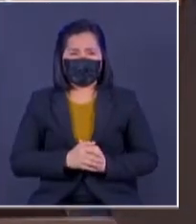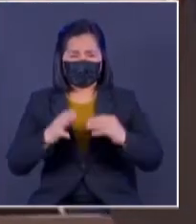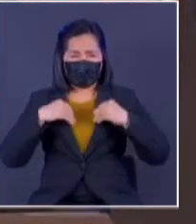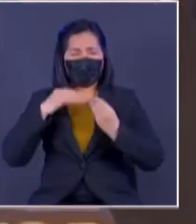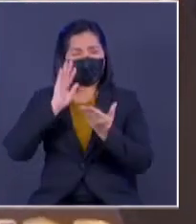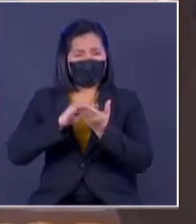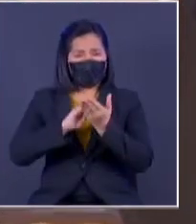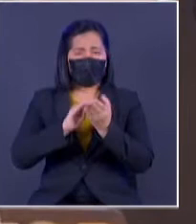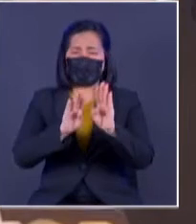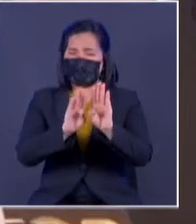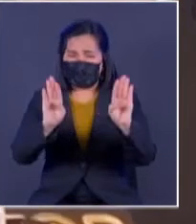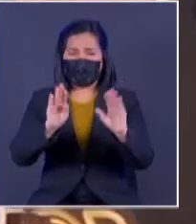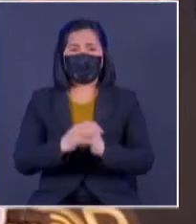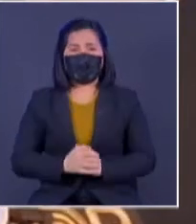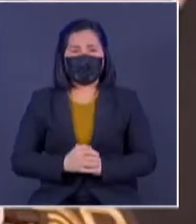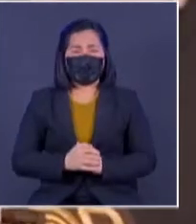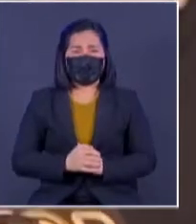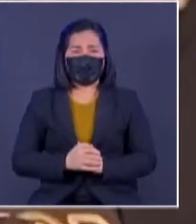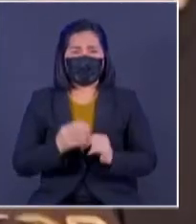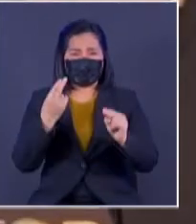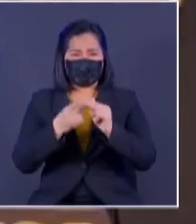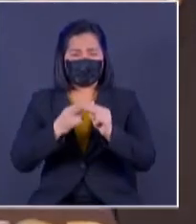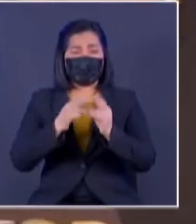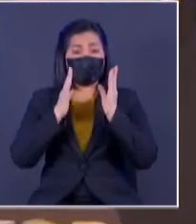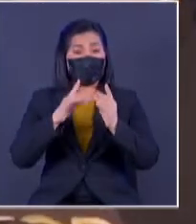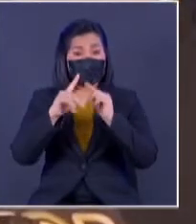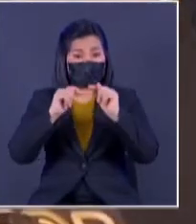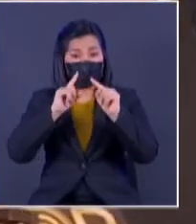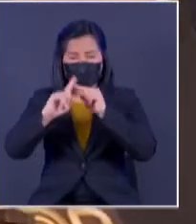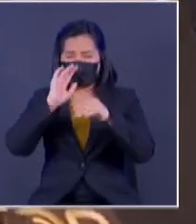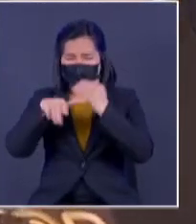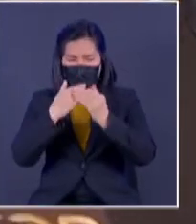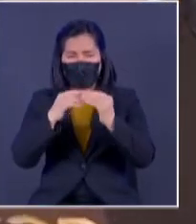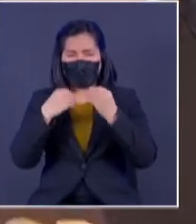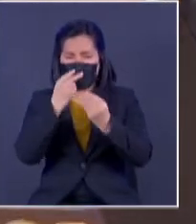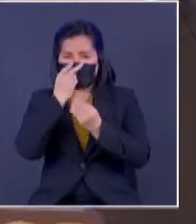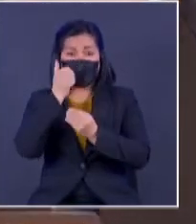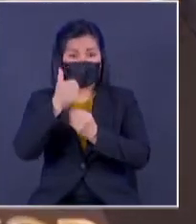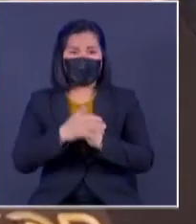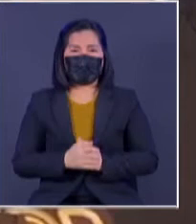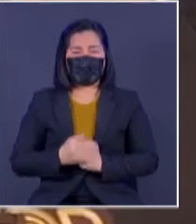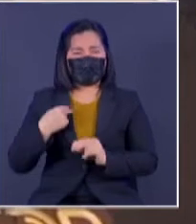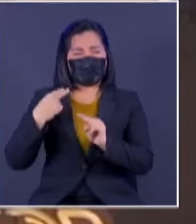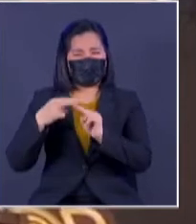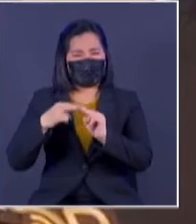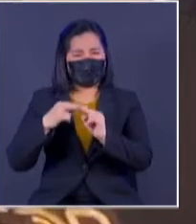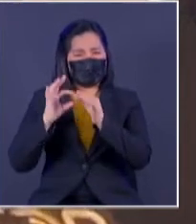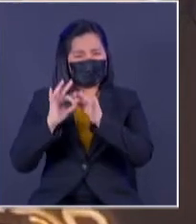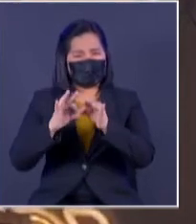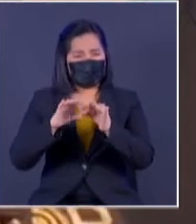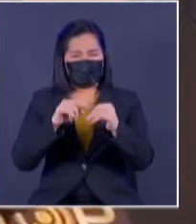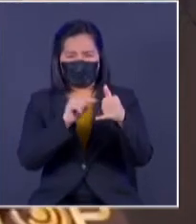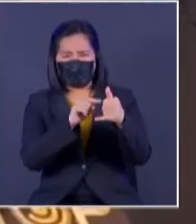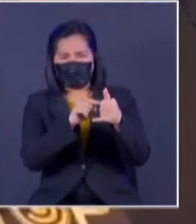ยข้อมูลนะครับรายชื่อบุคคลติดต่อของเราเองของคนที่จะกู้นะครับเขาก็จะมีรายชื่ออยู่แล้วว่าคนที่กู้เ